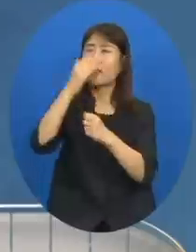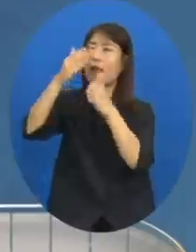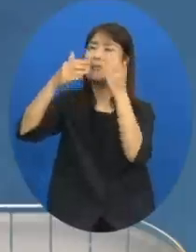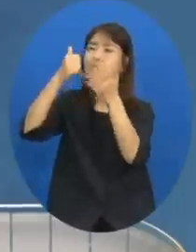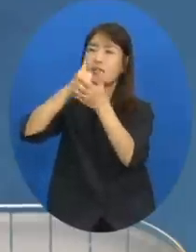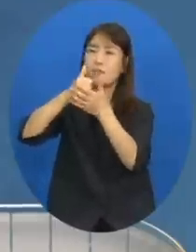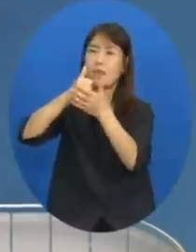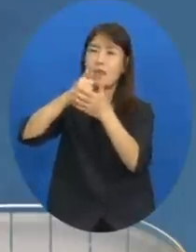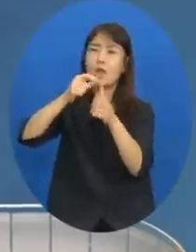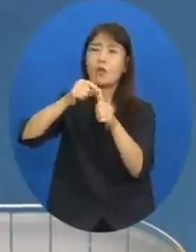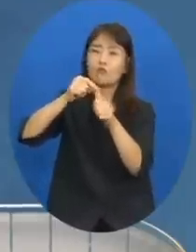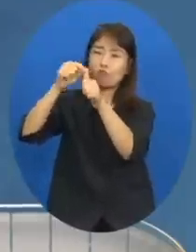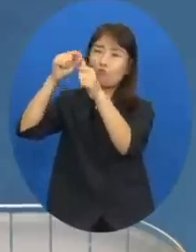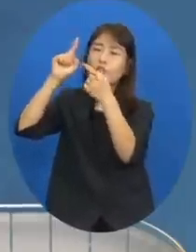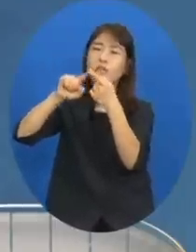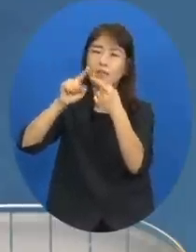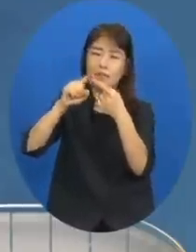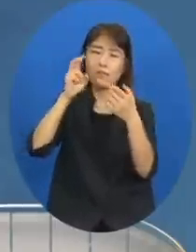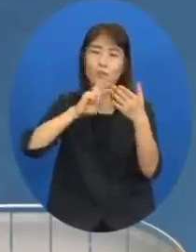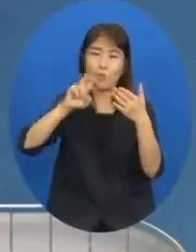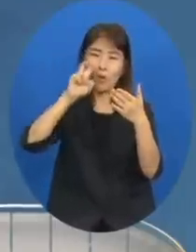노래하고 있는 것입니다